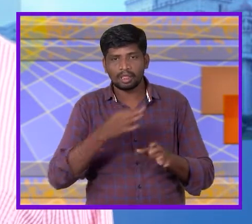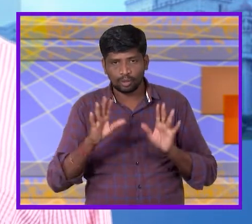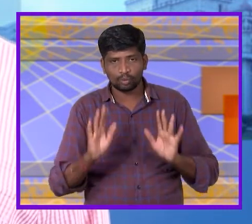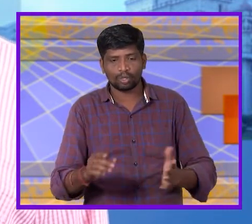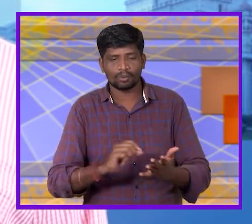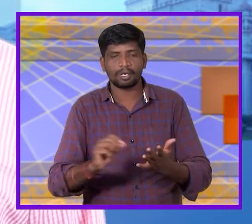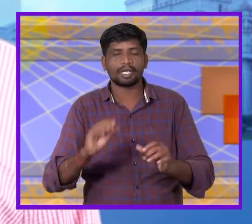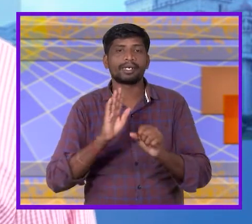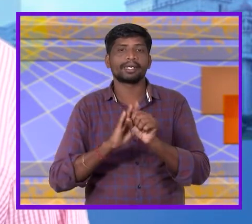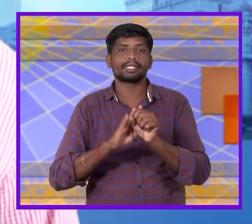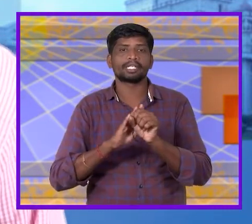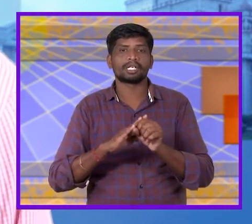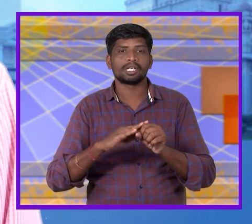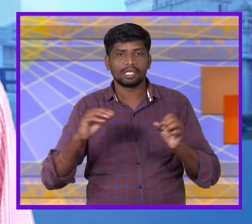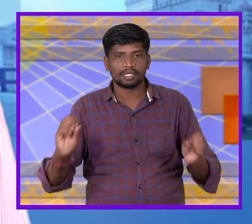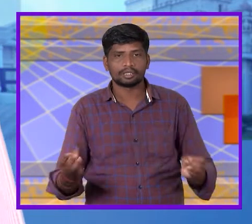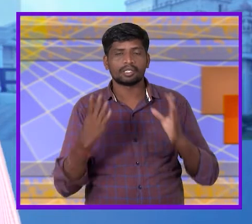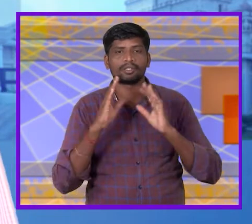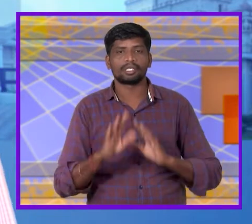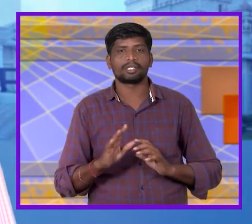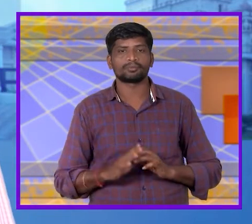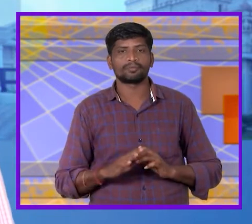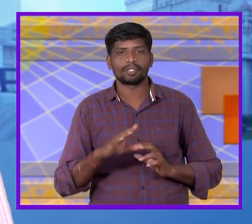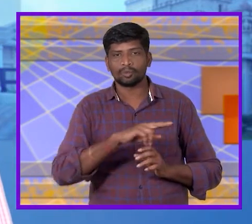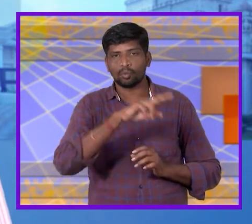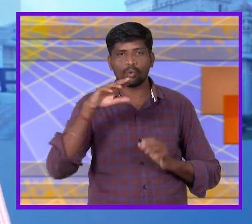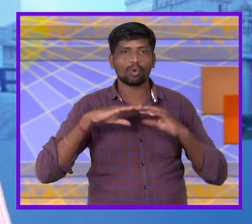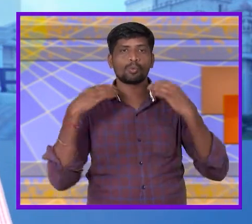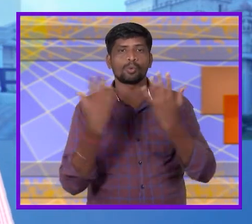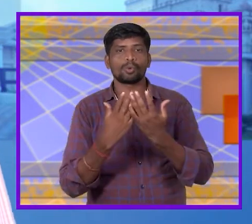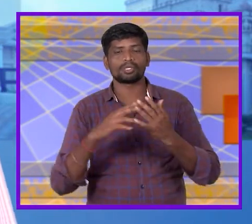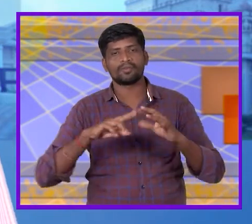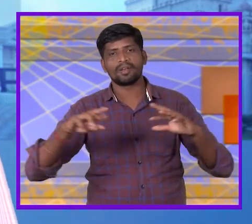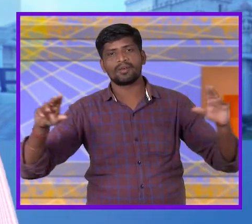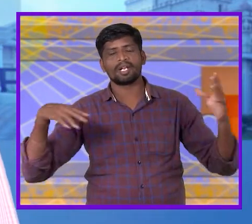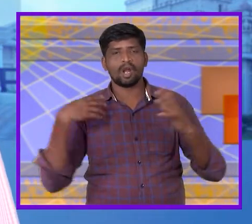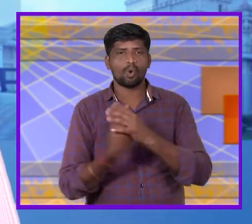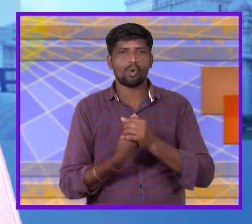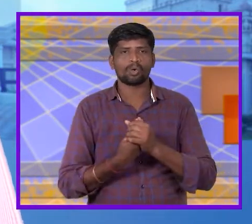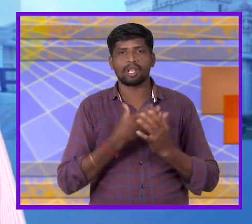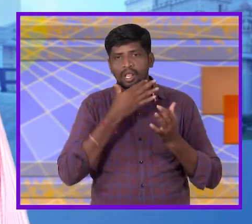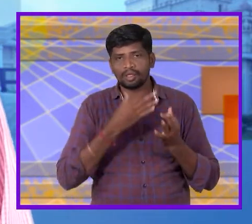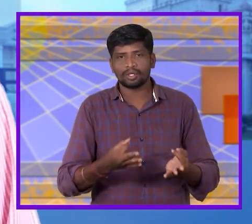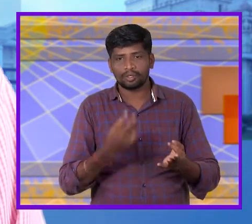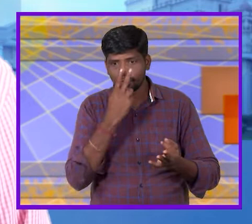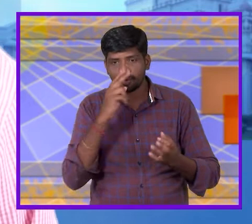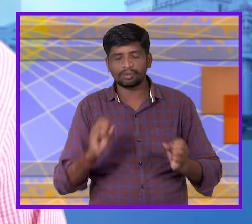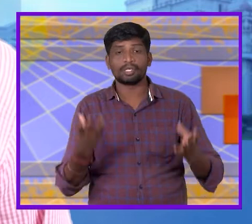அவர் அங்கே தொடர்ந்து நடத்தி வருகிறார். இப்படி உலகம் முழுக்க உள்ள பல்வேறு பெருமக்கள் திருக்குறளை வியந்து போற்றக்கூடிய